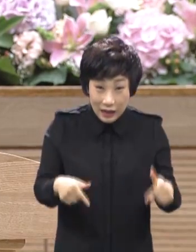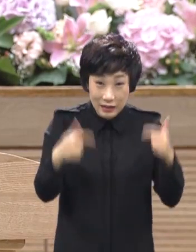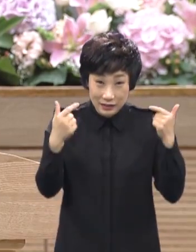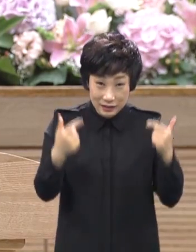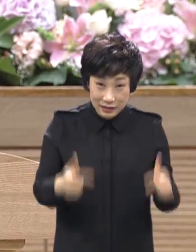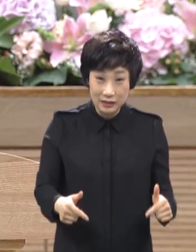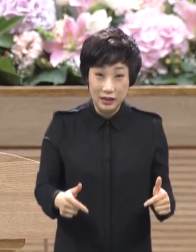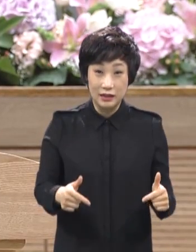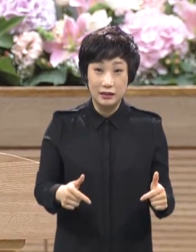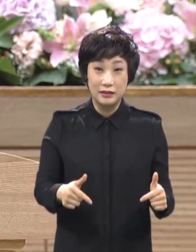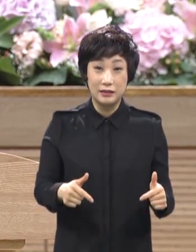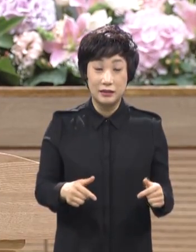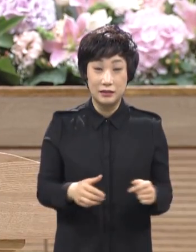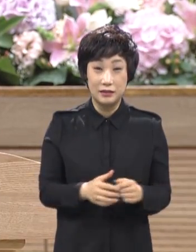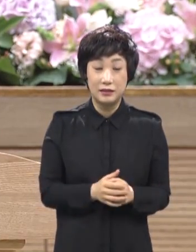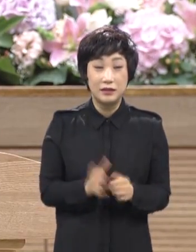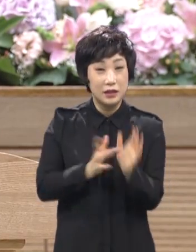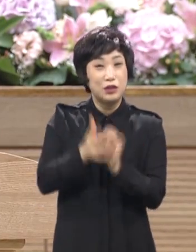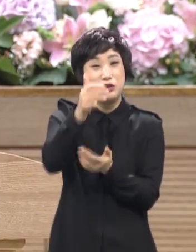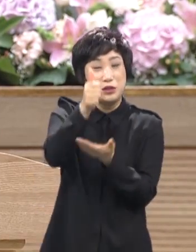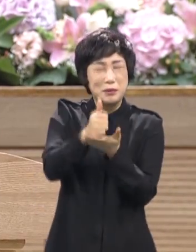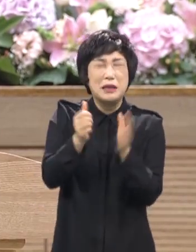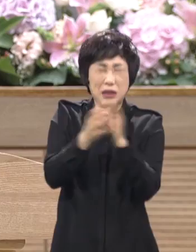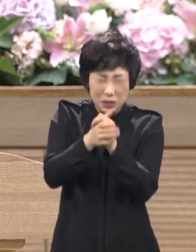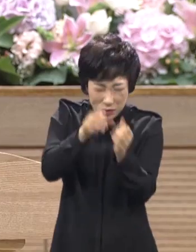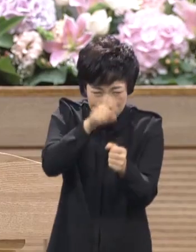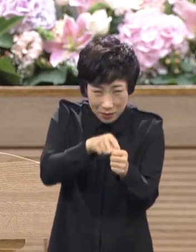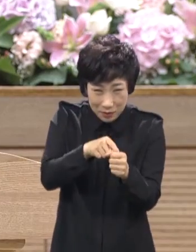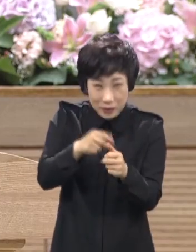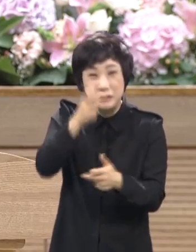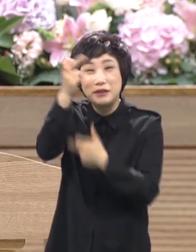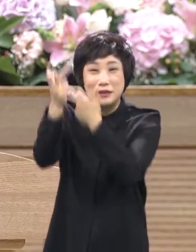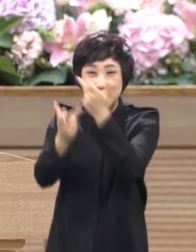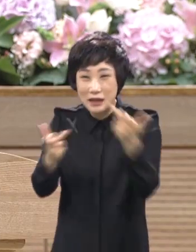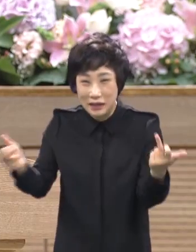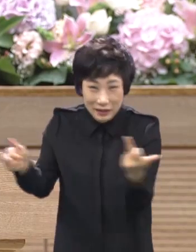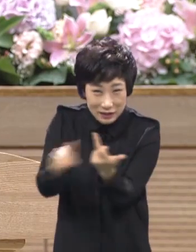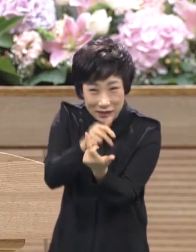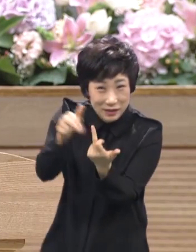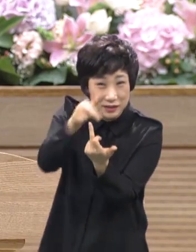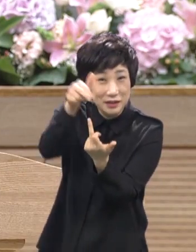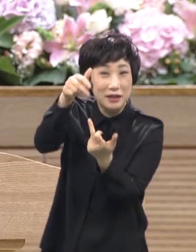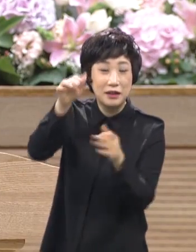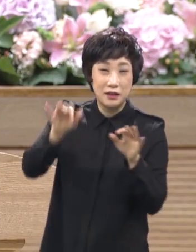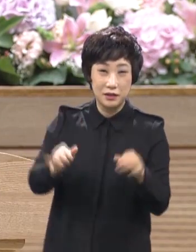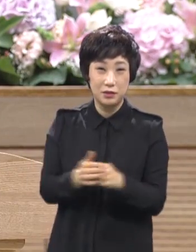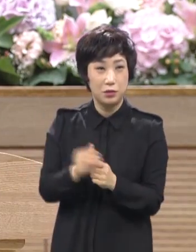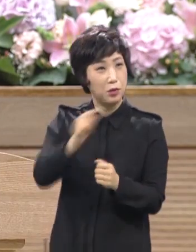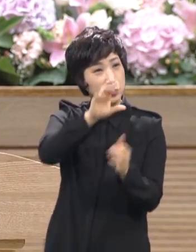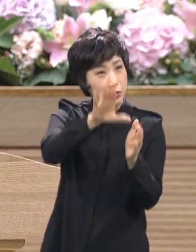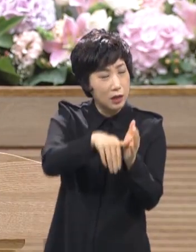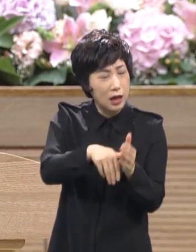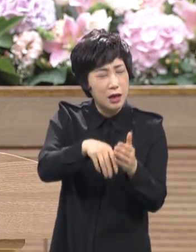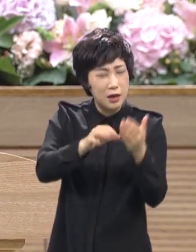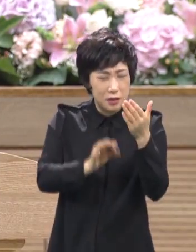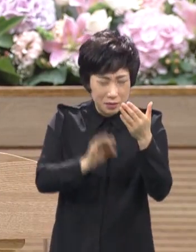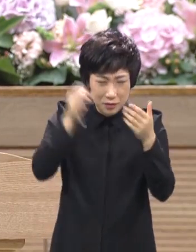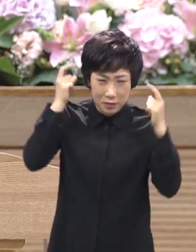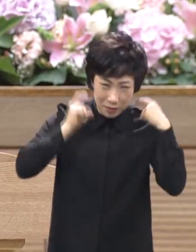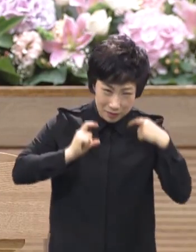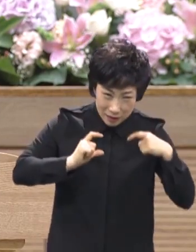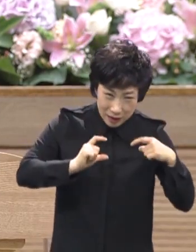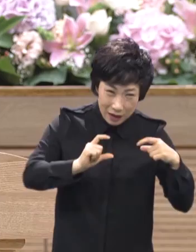언제나 그는 기도하러 산에 가셨어요. 때로는